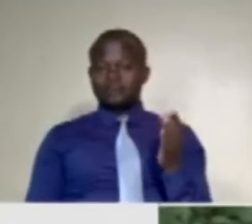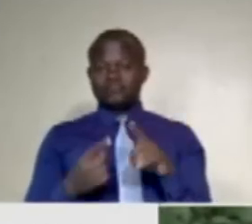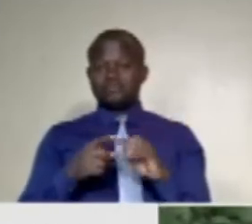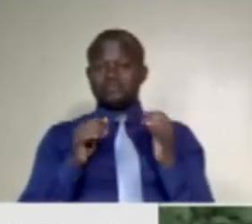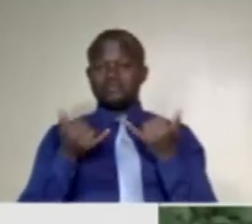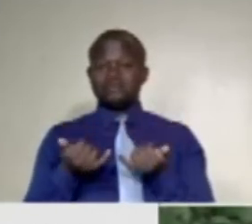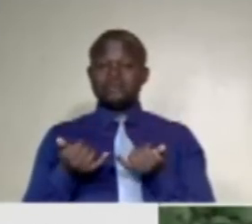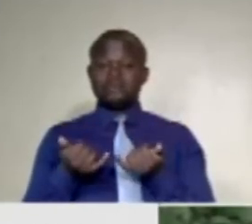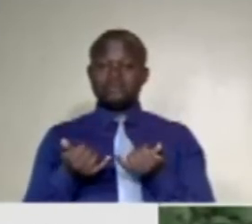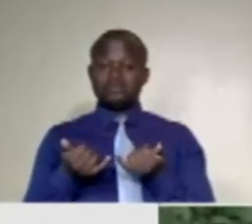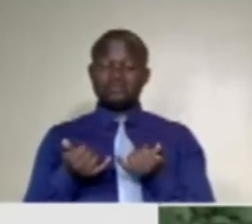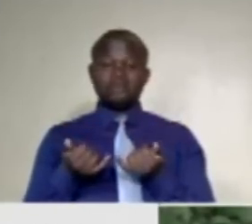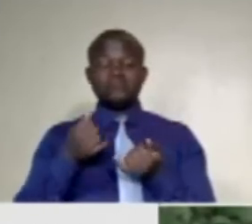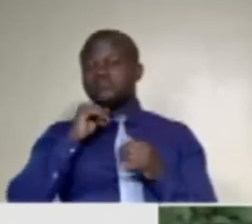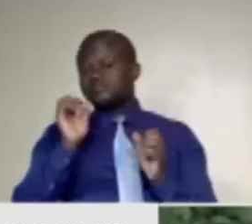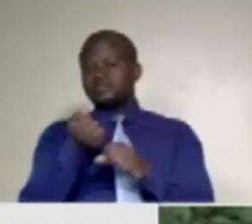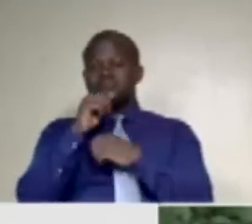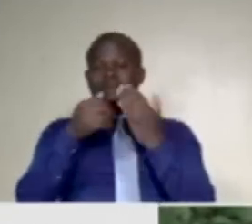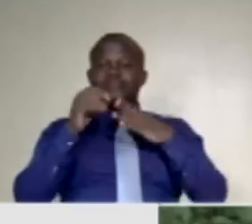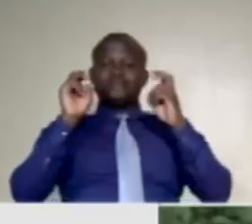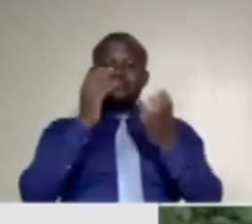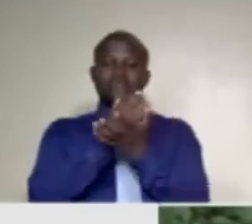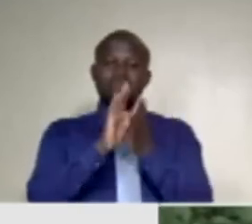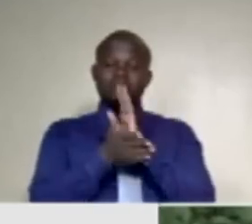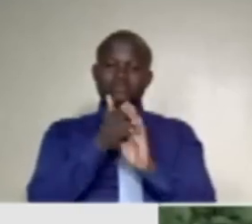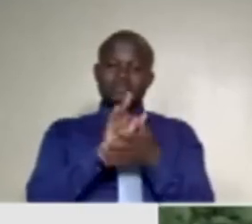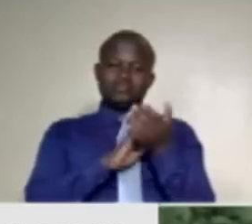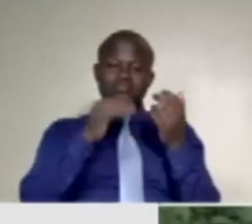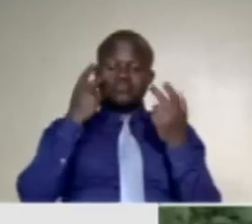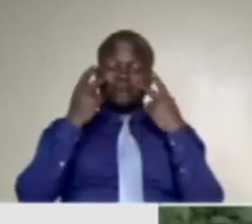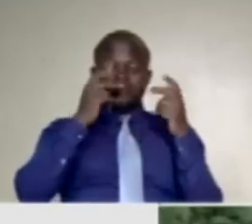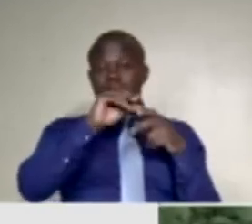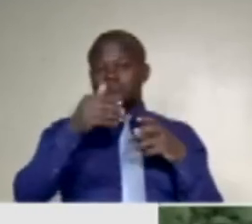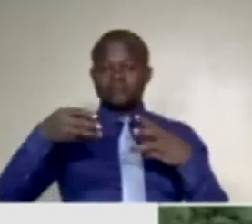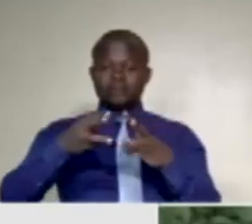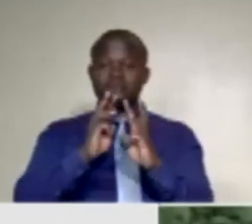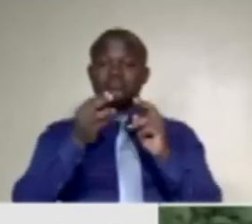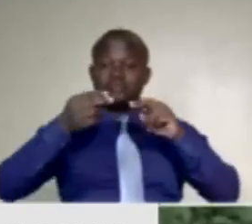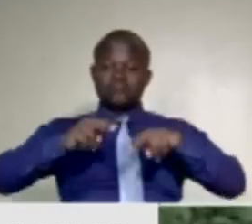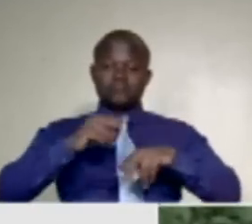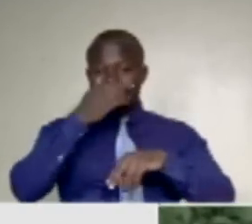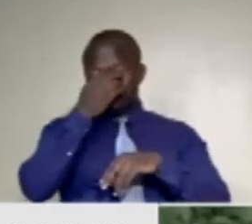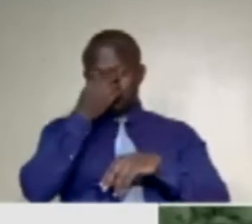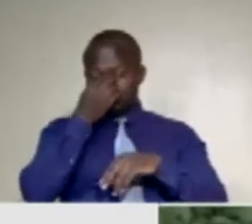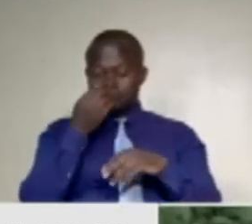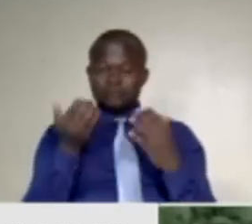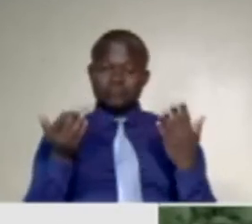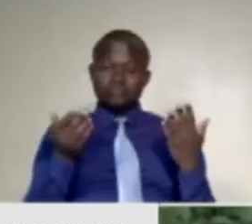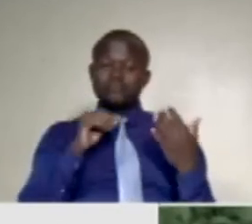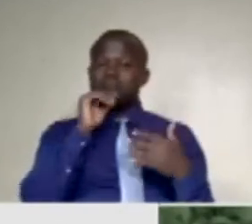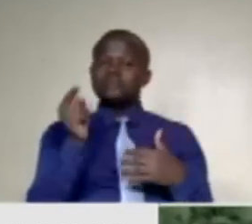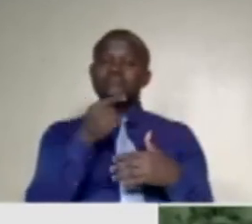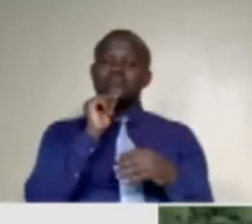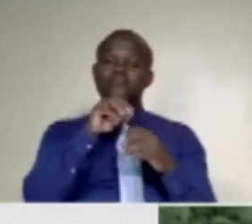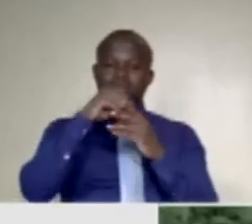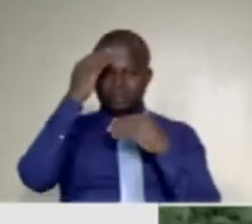ngubu nyine ntabwo twava ngo nurucike burundu iharamutse hari ubundi buryo rwabaho. Nta n'umutari